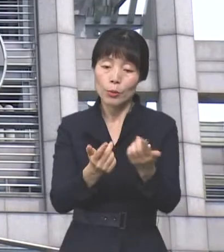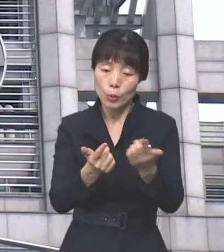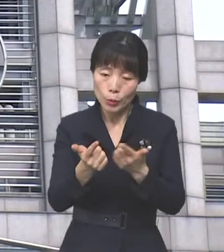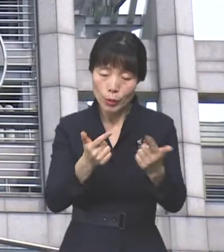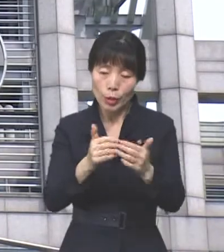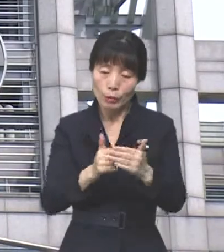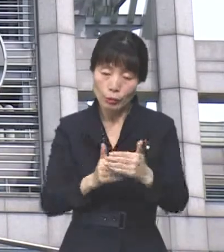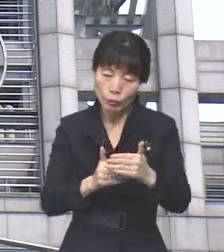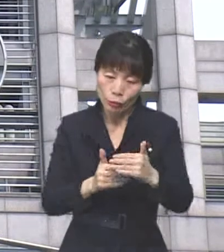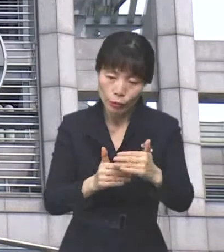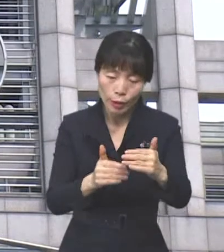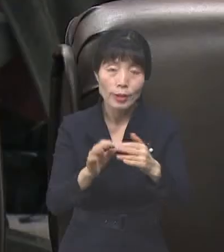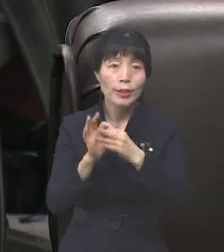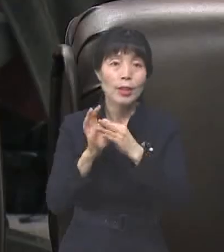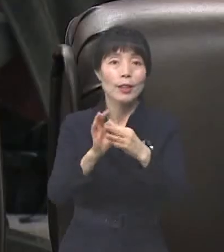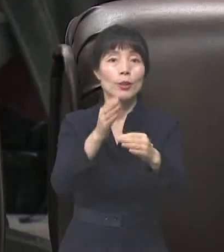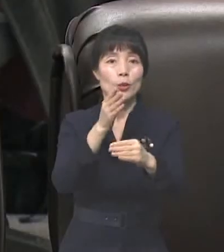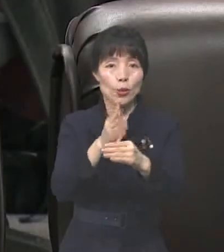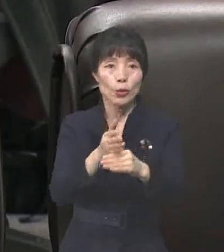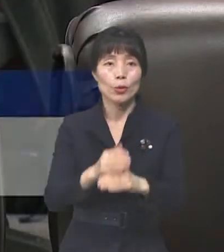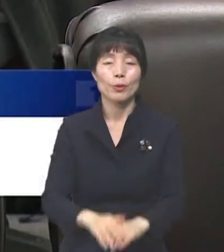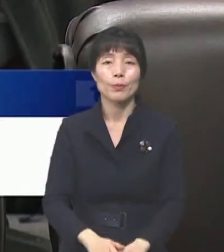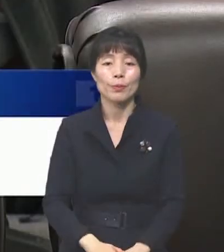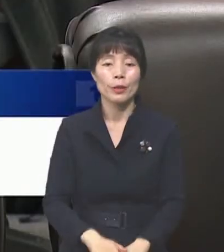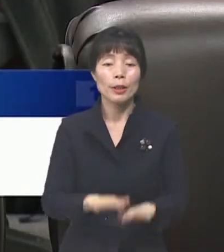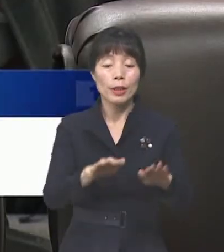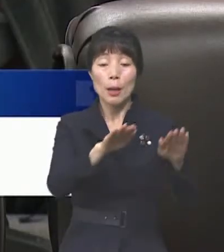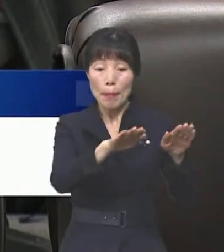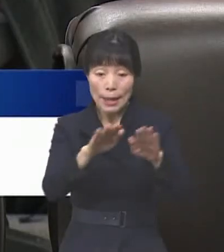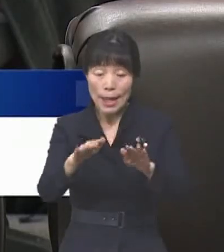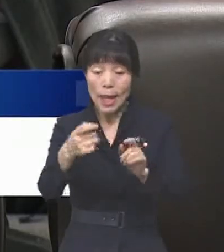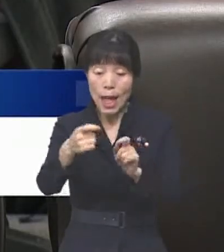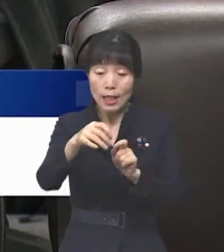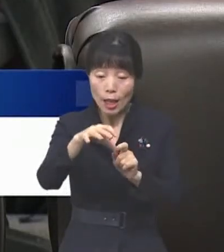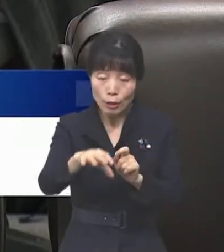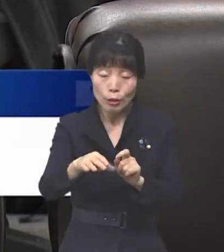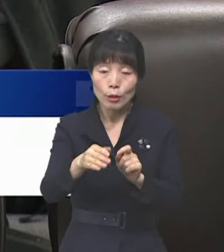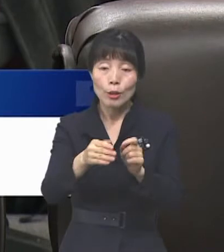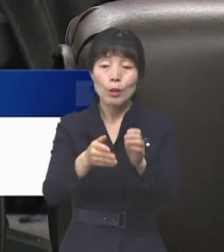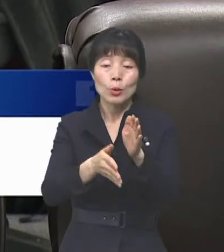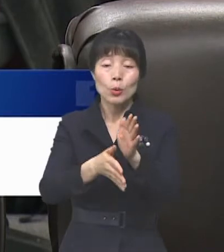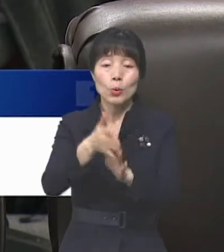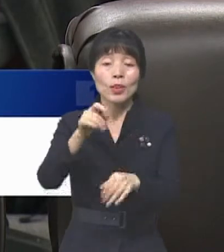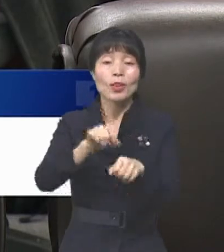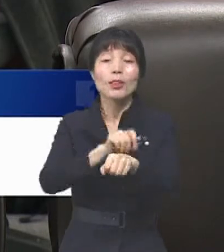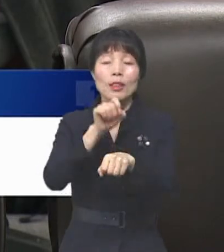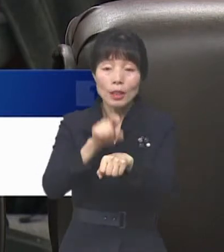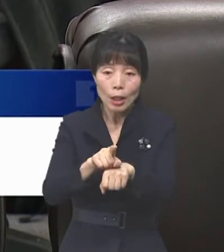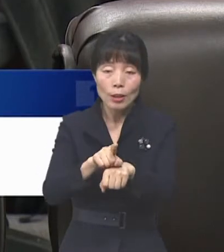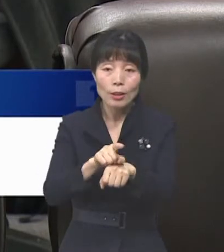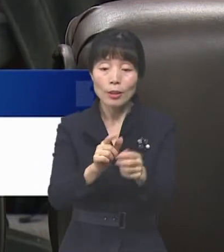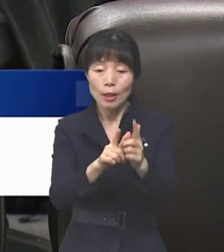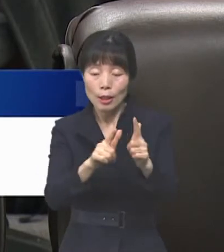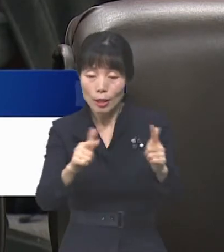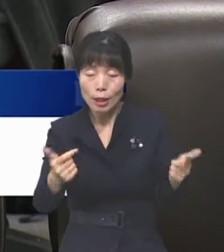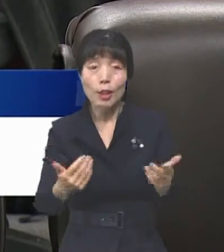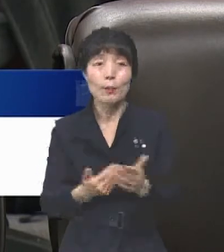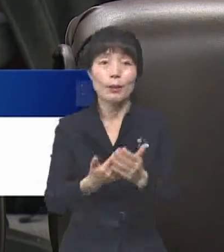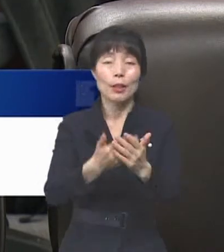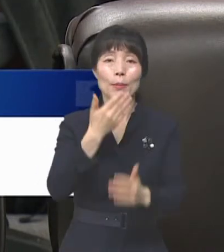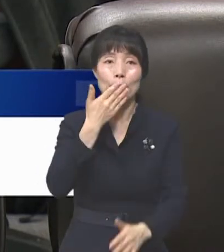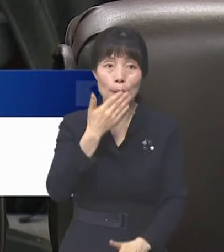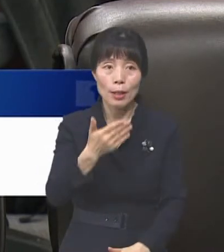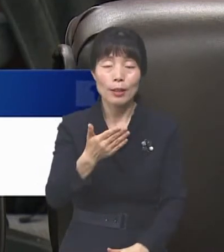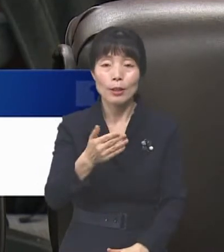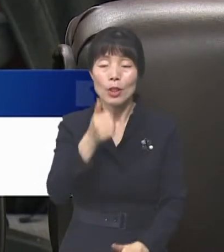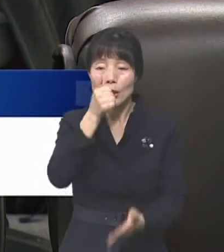노력을 해야 한다고 당부했습니다. 바닷가를 끼고 있는 도시 특성상 굉장히 다이나믹하고 발전할 수 있지만 범죄에 대해서